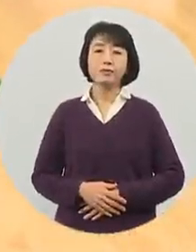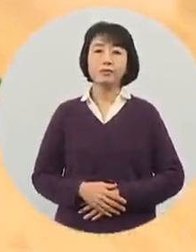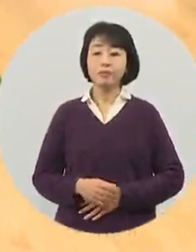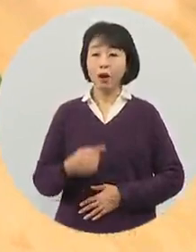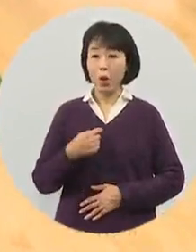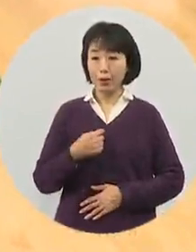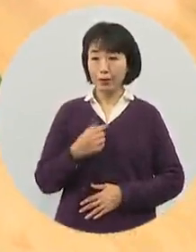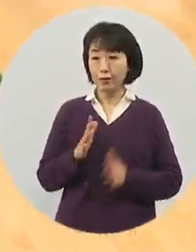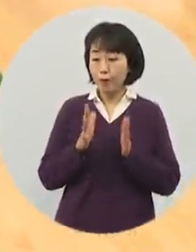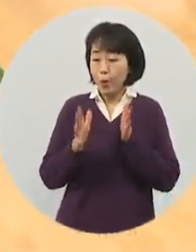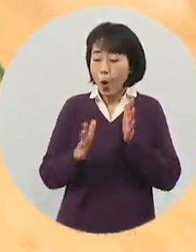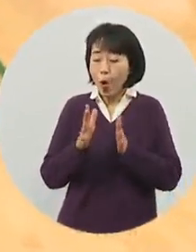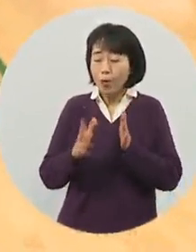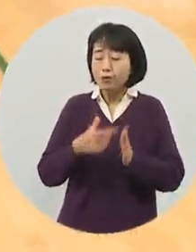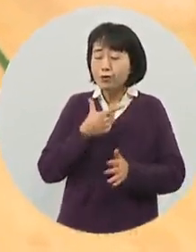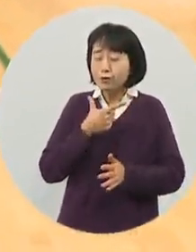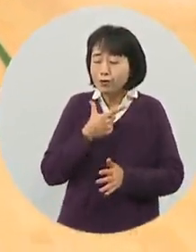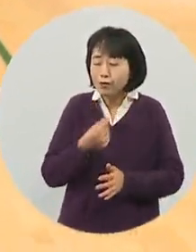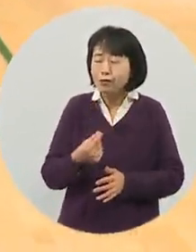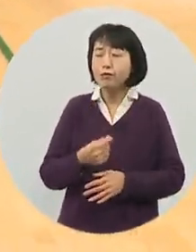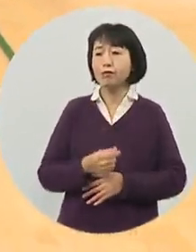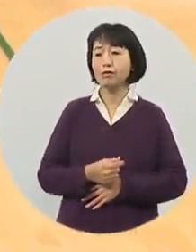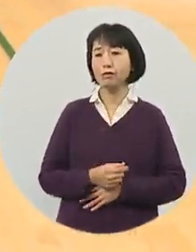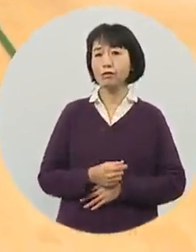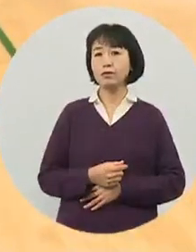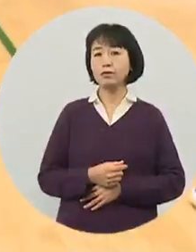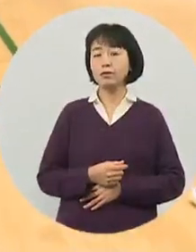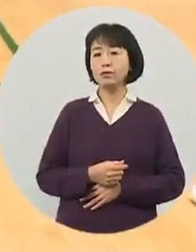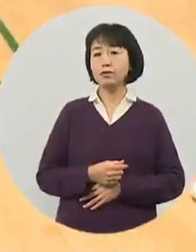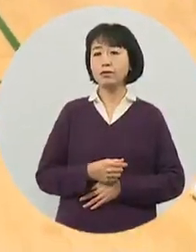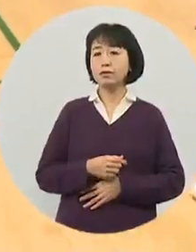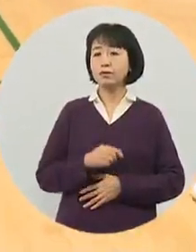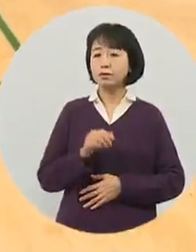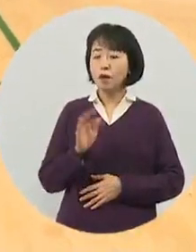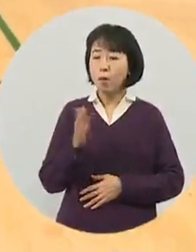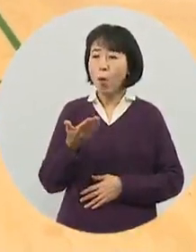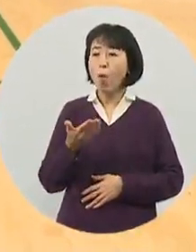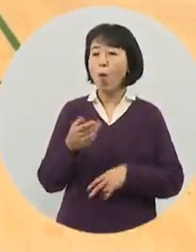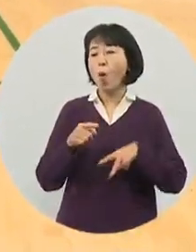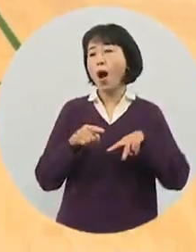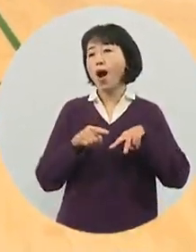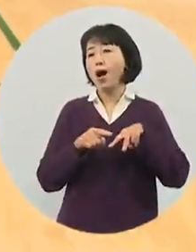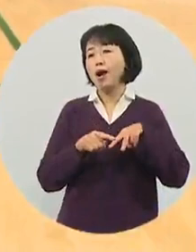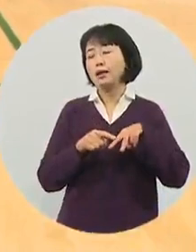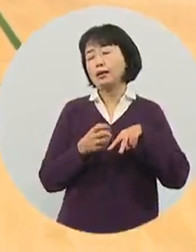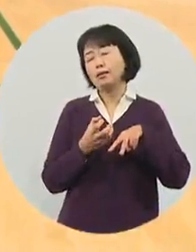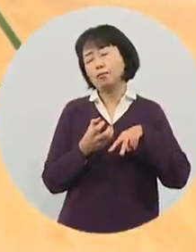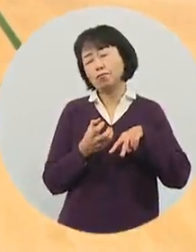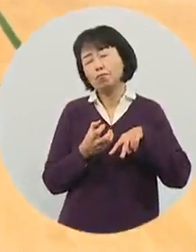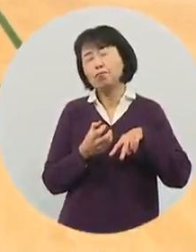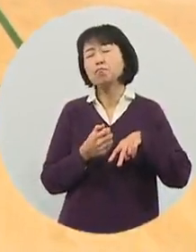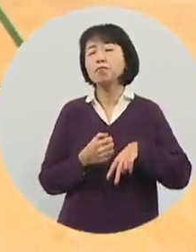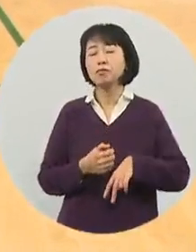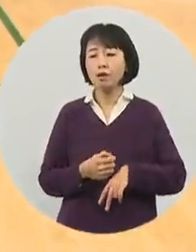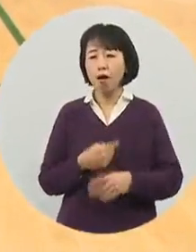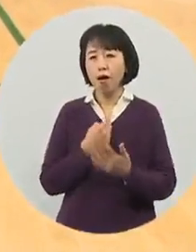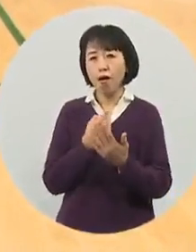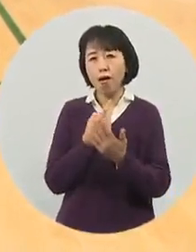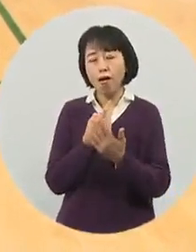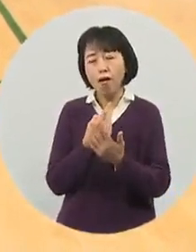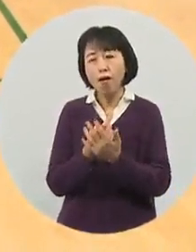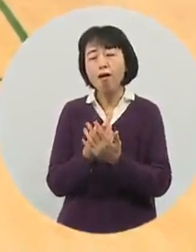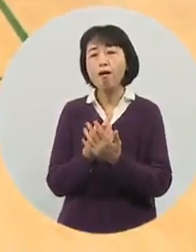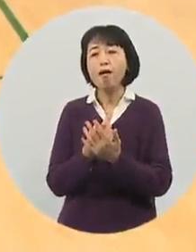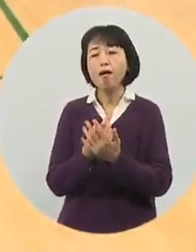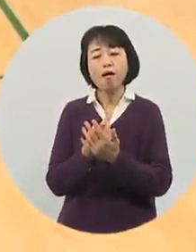う私スポーツも大体好きなんですけど、ね、これ足の都合でほら参加でき